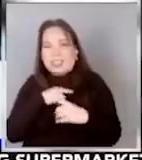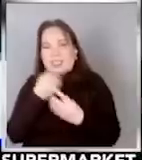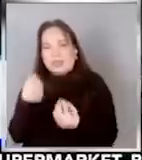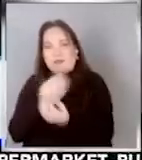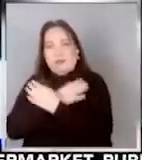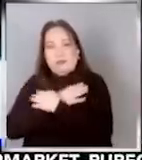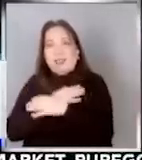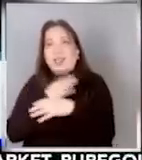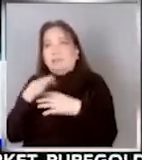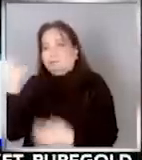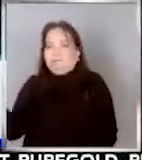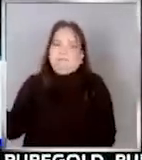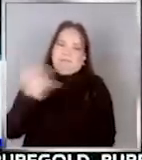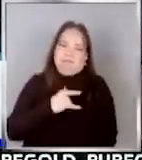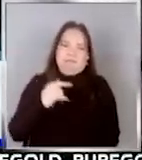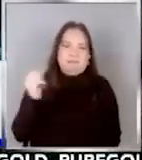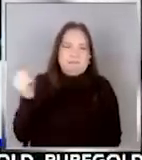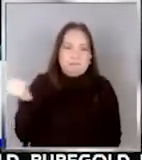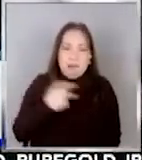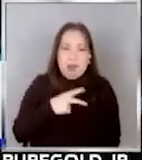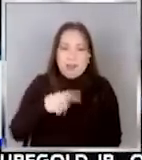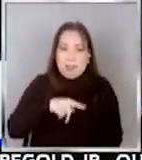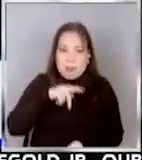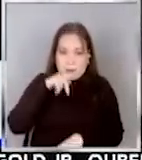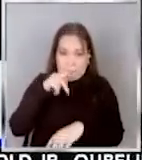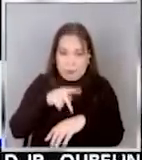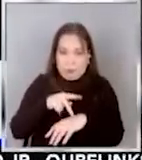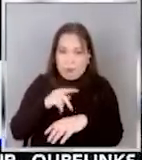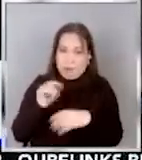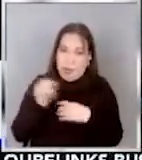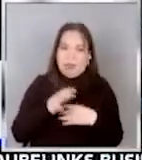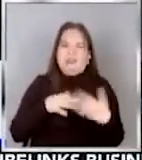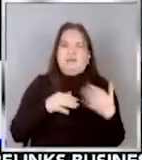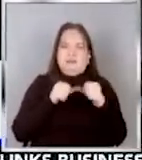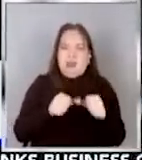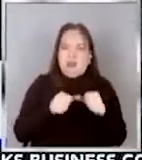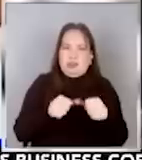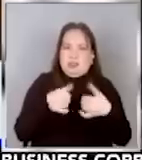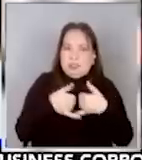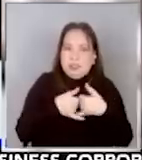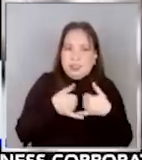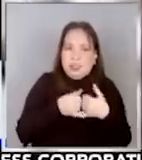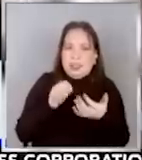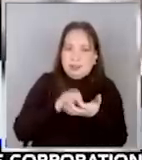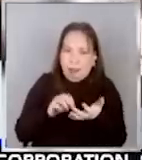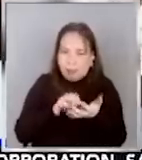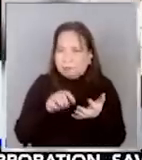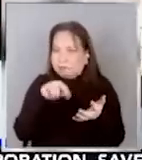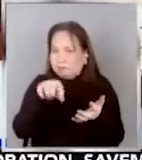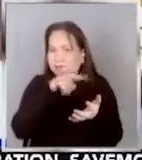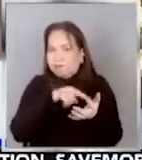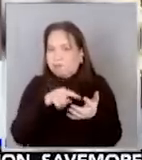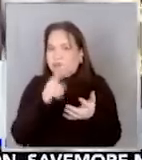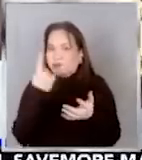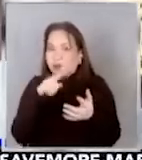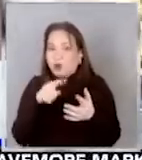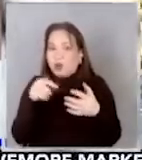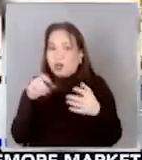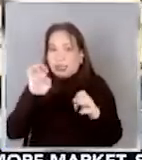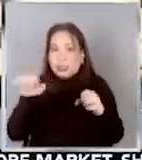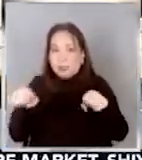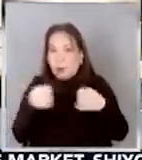ko, paglapag ko dito sa Pinas, diretso ako agad for the dry run of the event. Nelson Canlas, updated sa